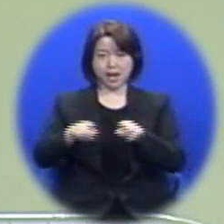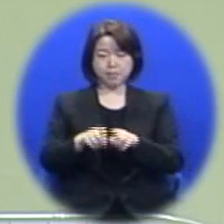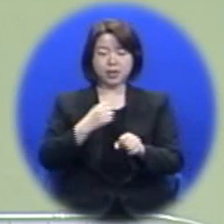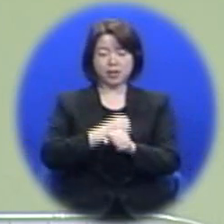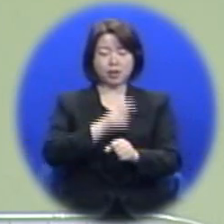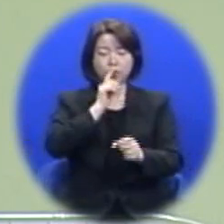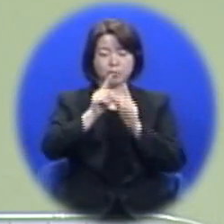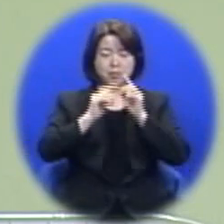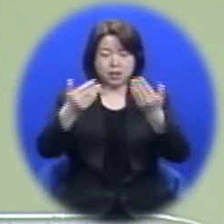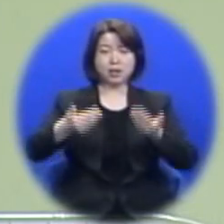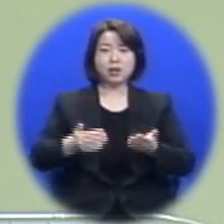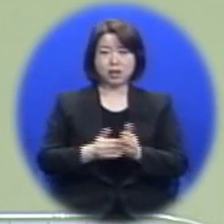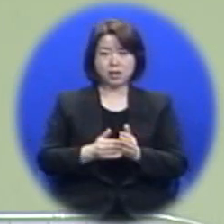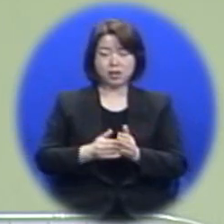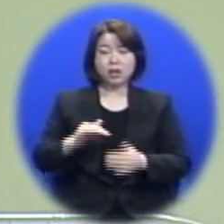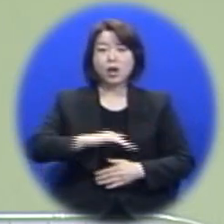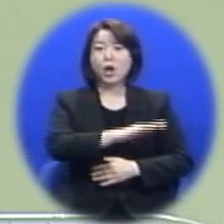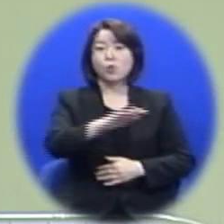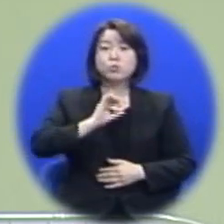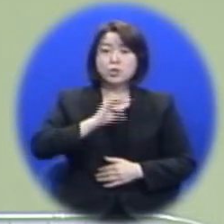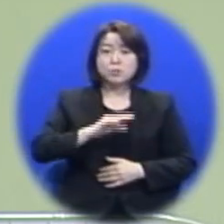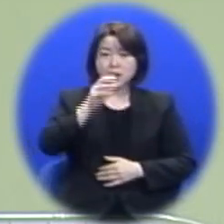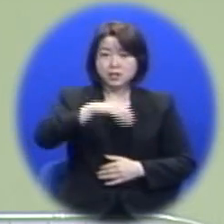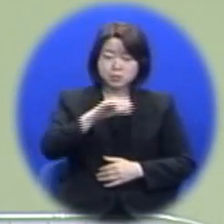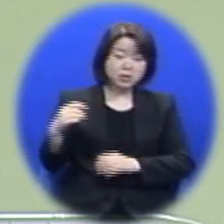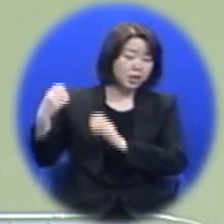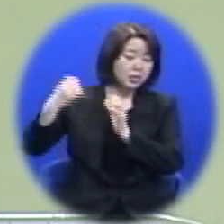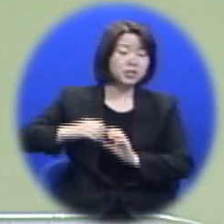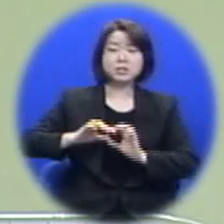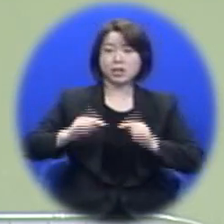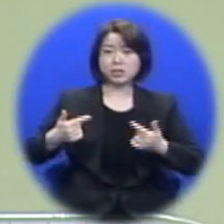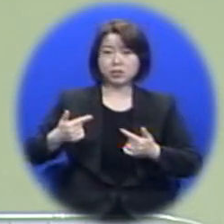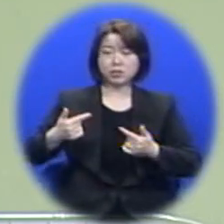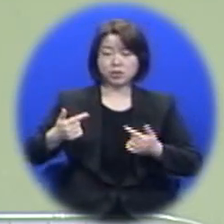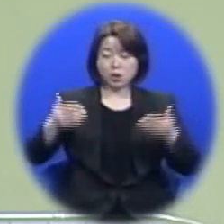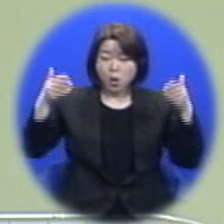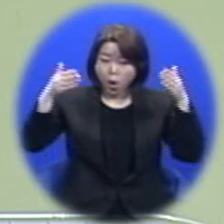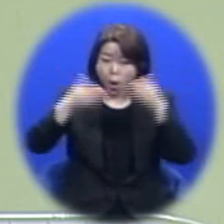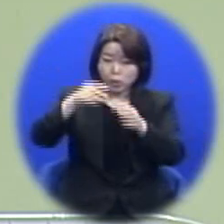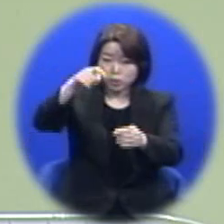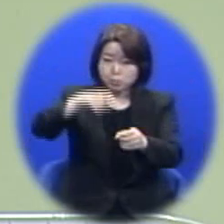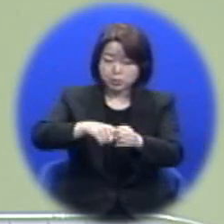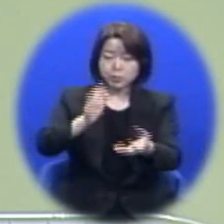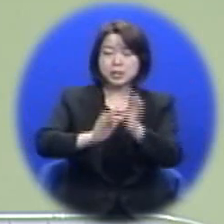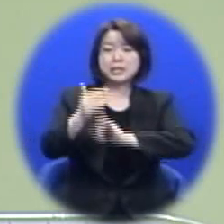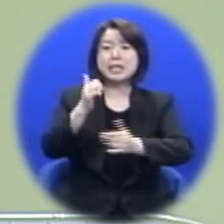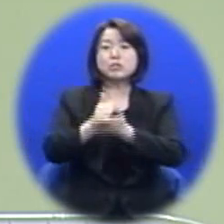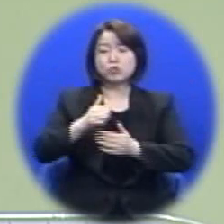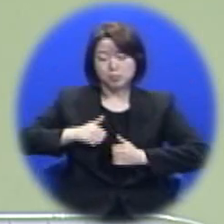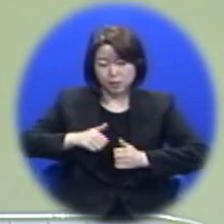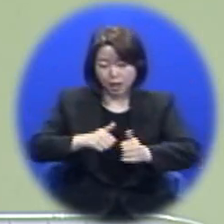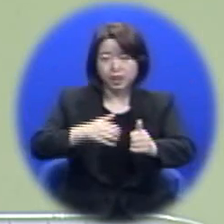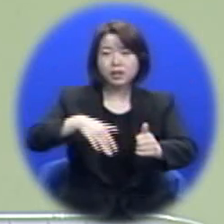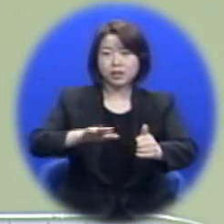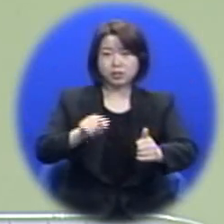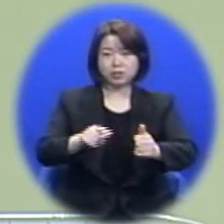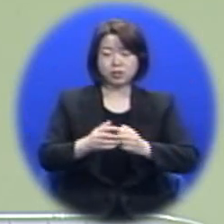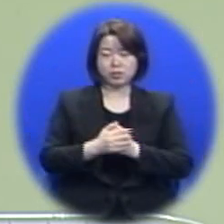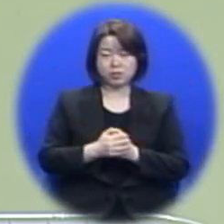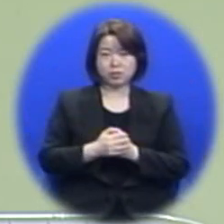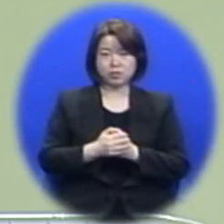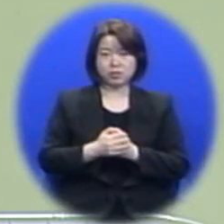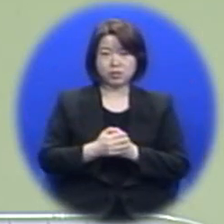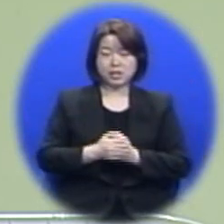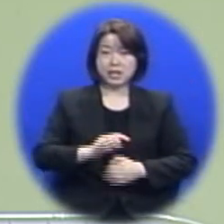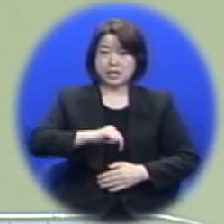우리만 십자가 지는 거 아닙니다 촛점은 예수님 따라가는 거예요 마태복음 16장 24절 에 자기